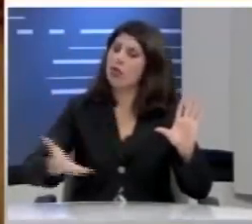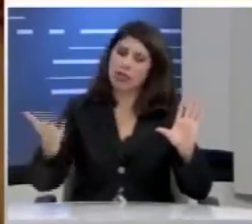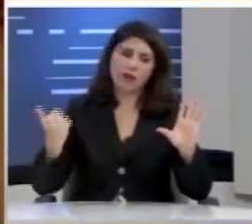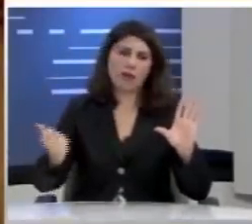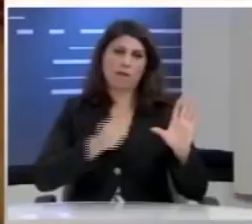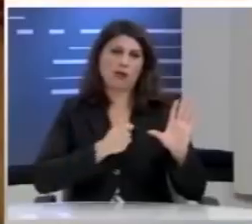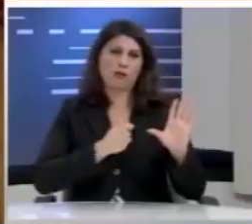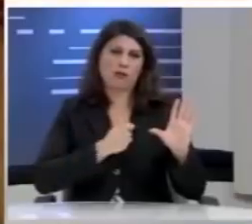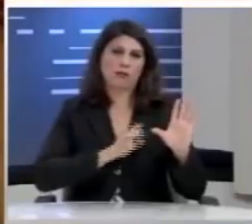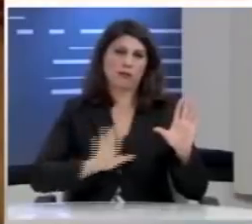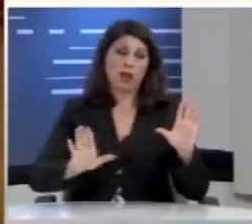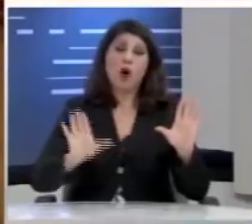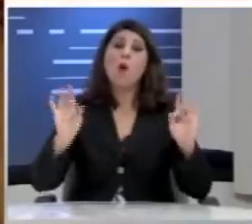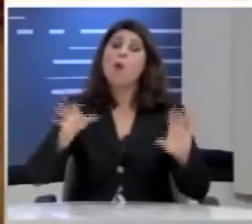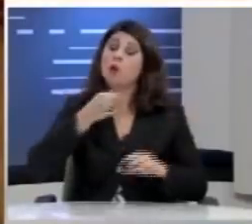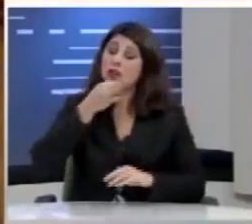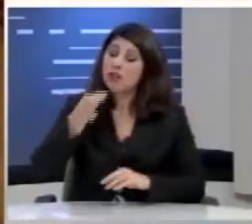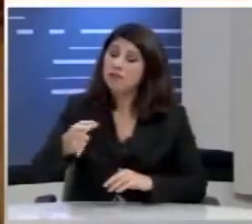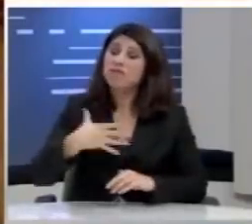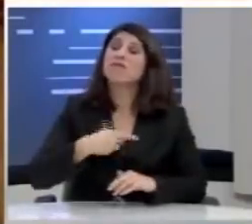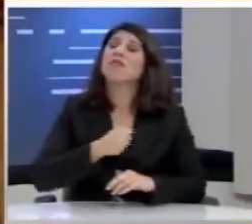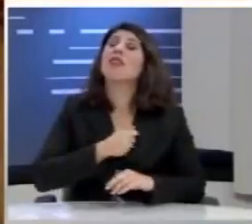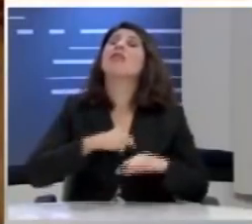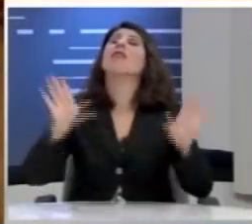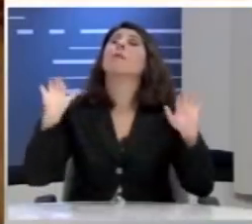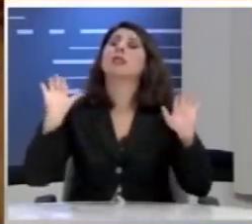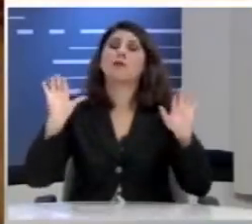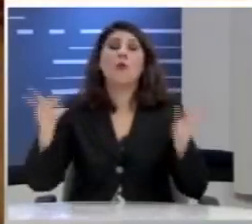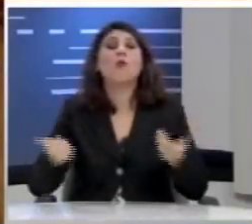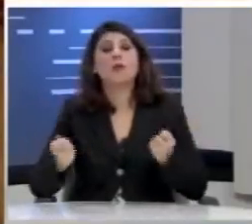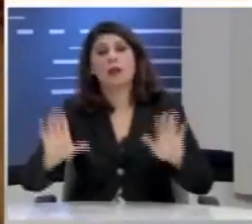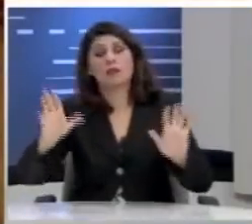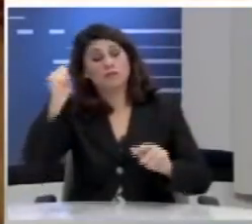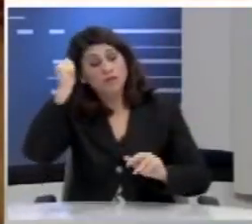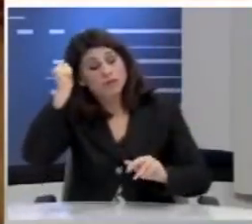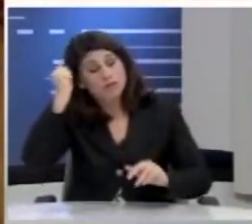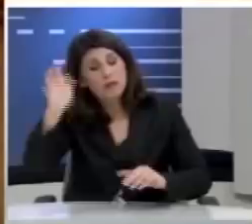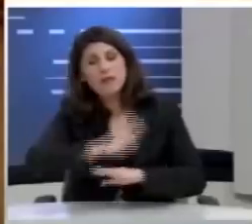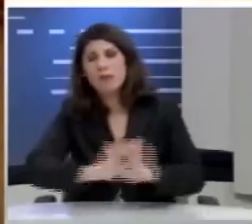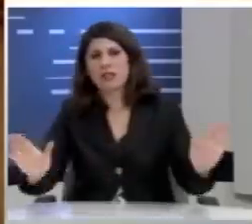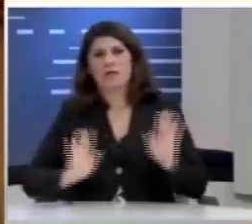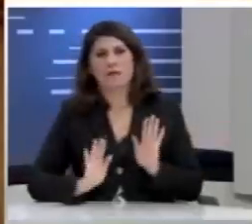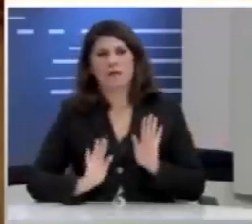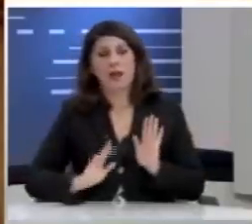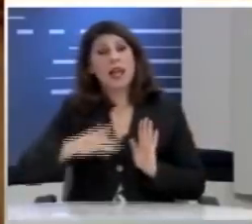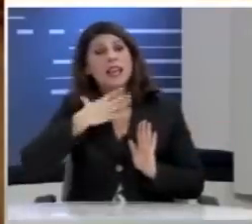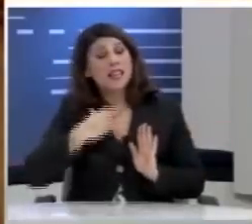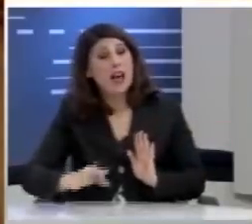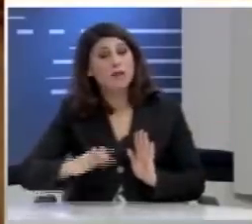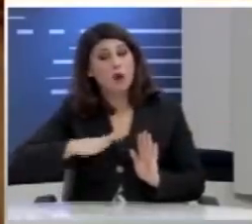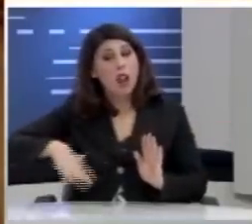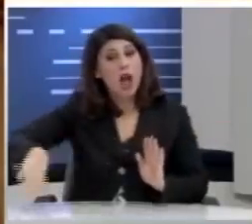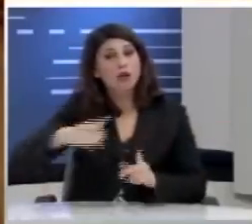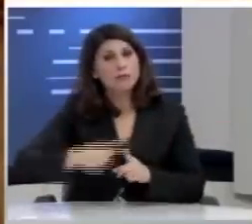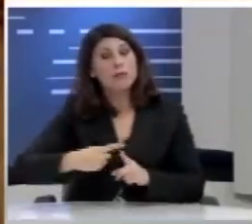εμπιστοσύνη, ούτε για το τι λέτε, ούτε για το τι κάνετε. Γι' αυτό ο λαός πρέπει να πει την τελική